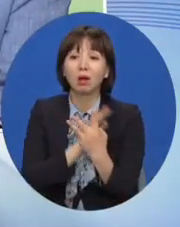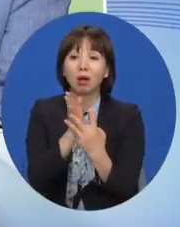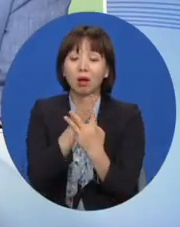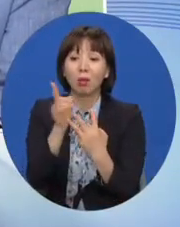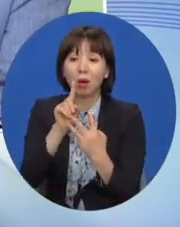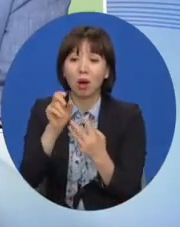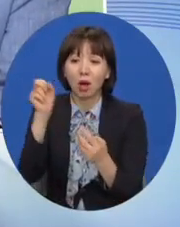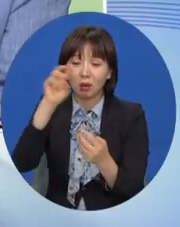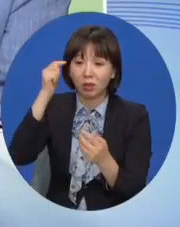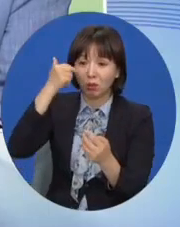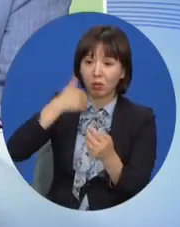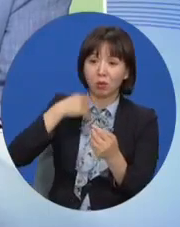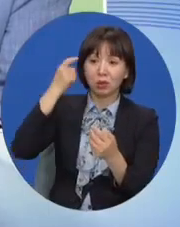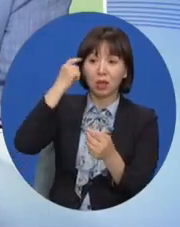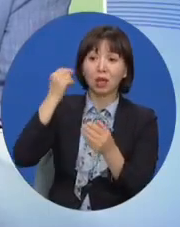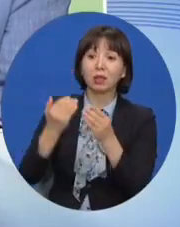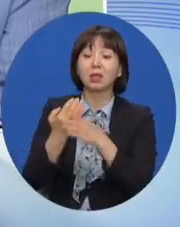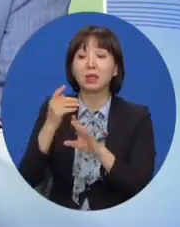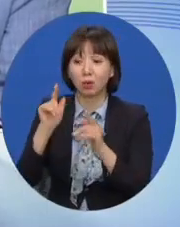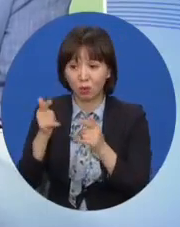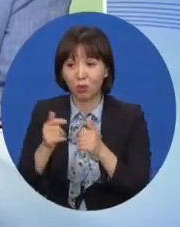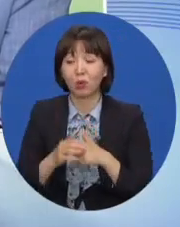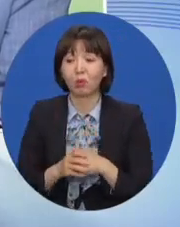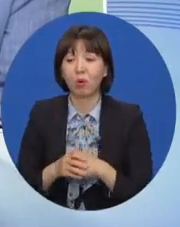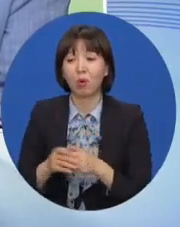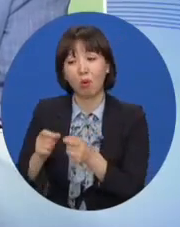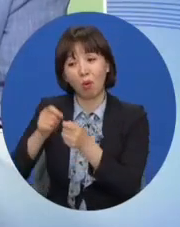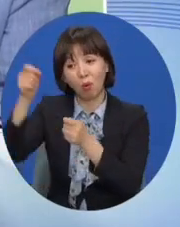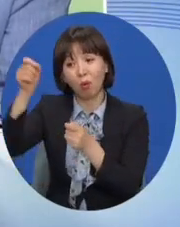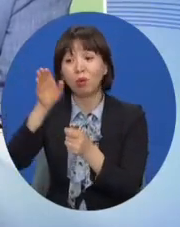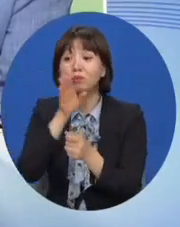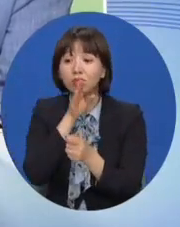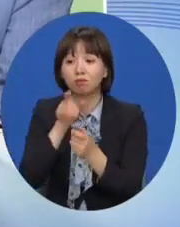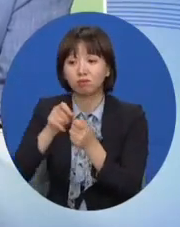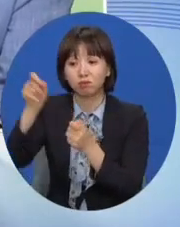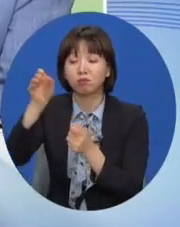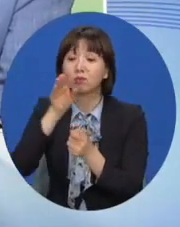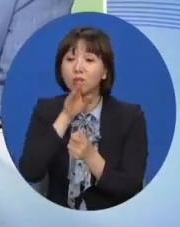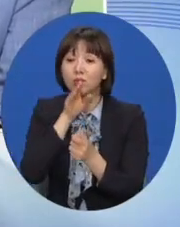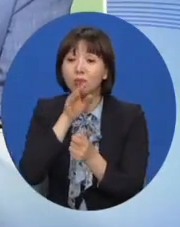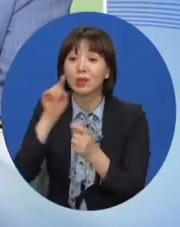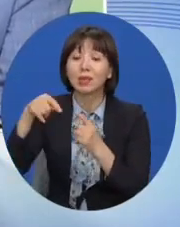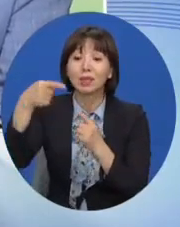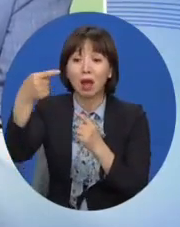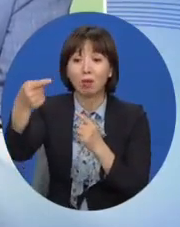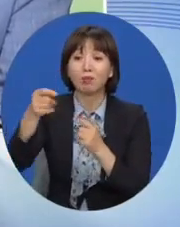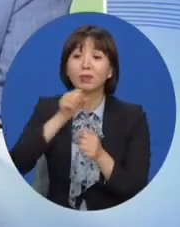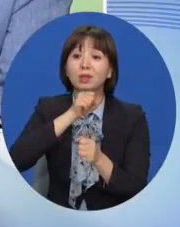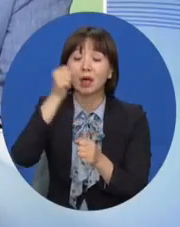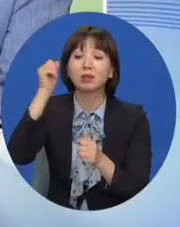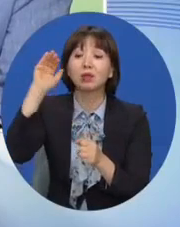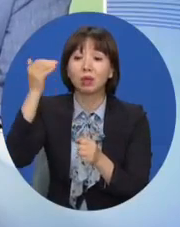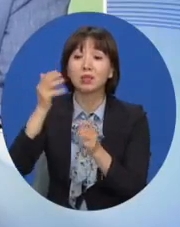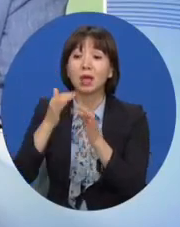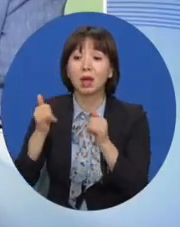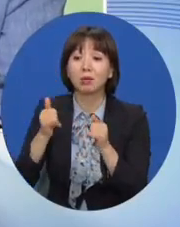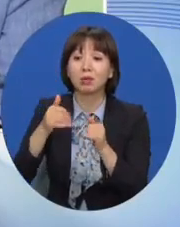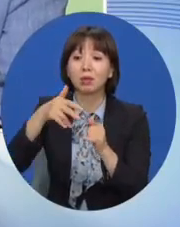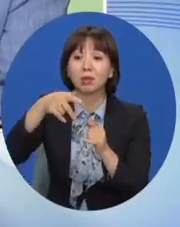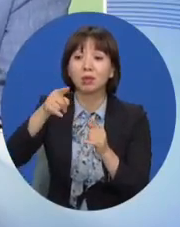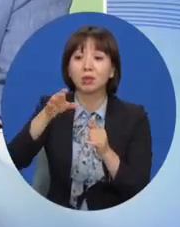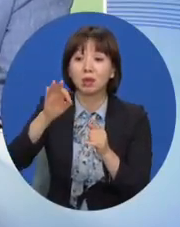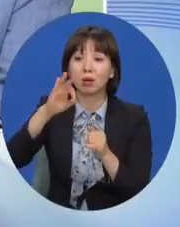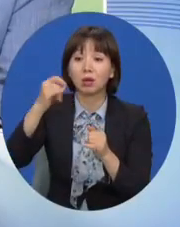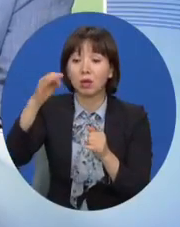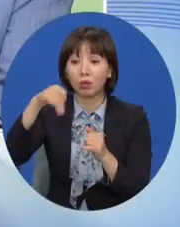갑작스레 얘기하니까 생각을 안 나고. 예, 괜찮습니다. 뭐 예. 오래된 일이니까요. 예. 기억은 안 나도 좋습니다. 그 다음에 당선된 분은 생각이 납니다. 네. 정의원